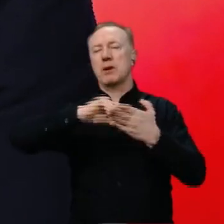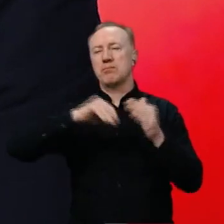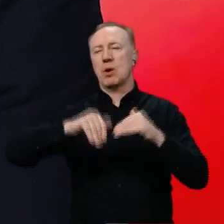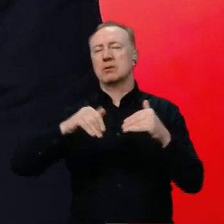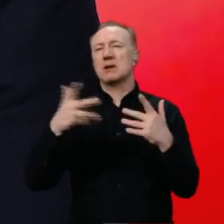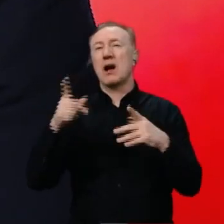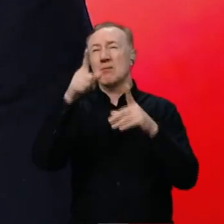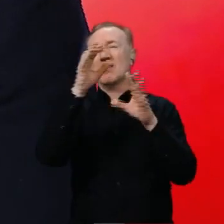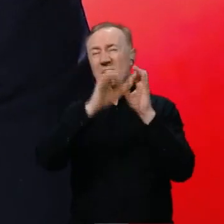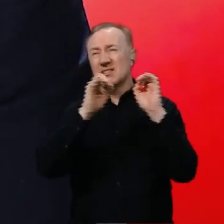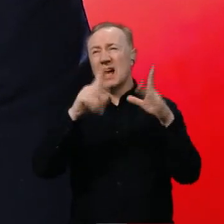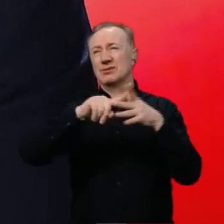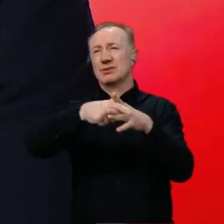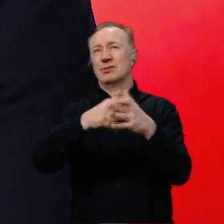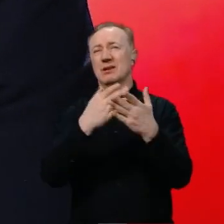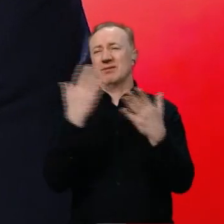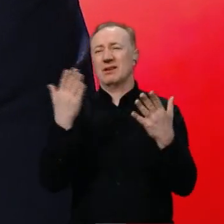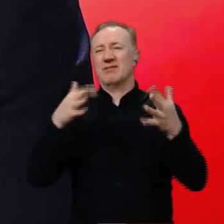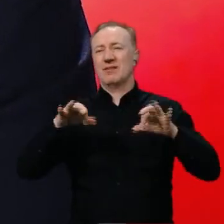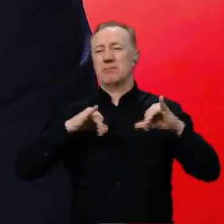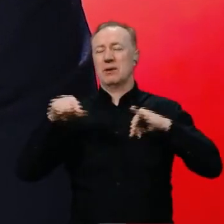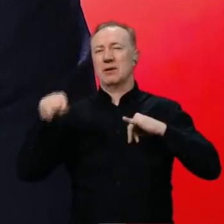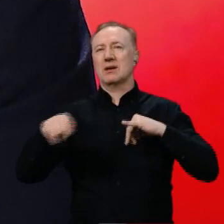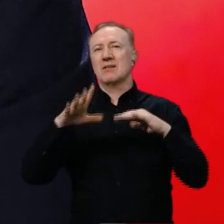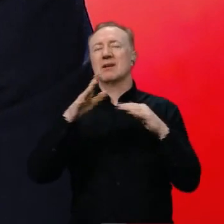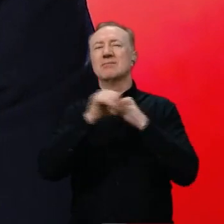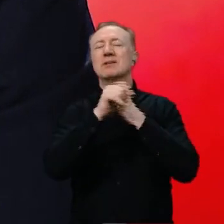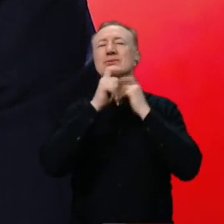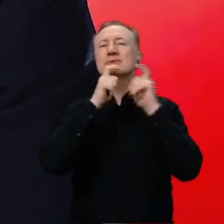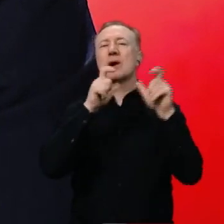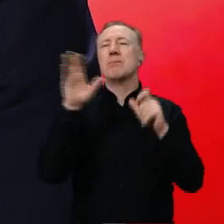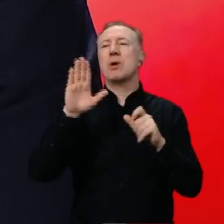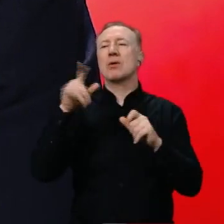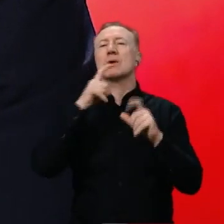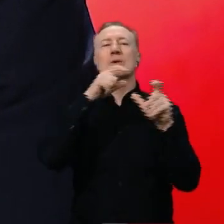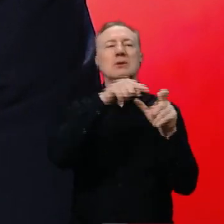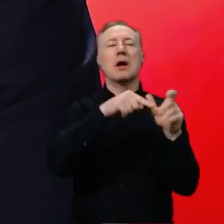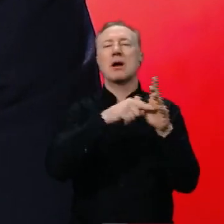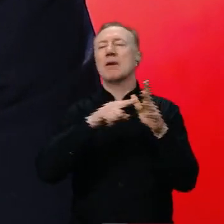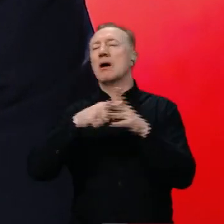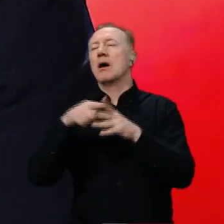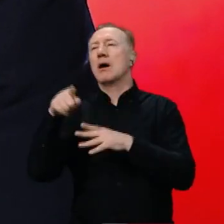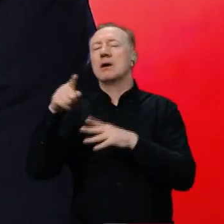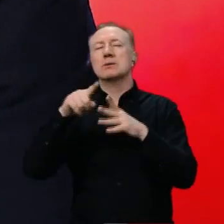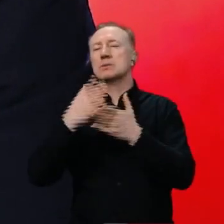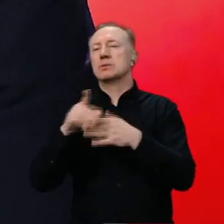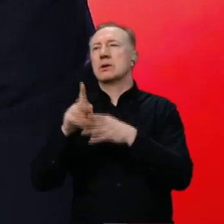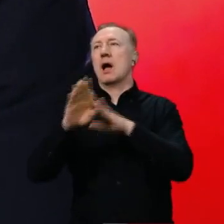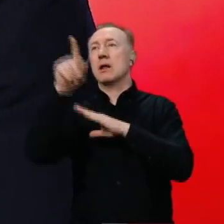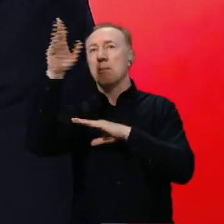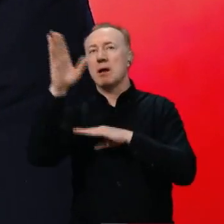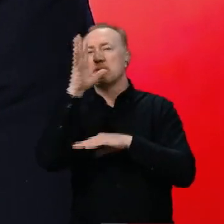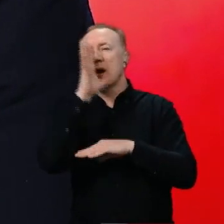Pałacu Kultury w przeddzień jakby ogłoszenia Paulo Sousy przez Zbigniewa Bońka. Hugo Cajuda to jest menedżer, który nie